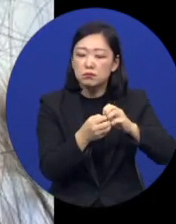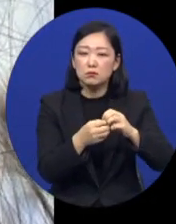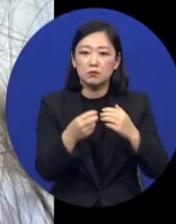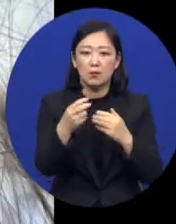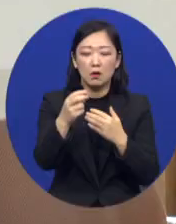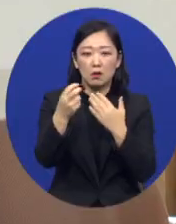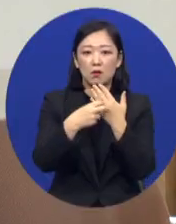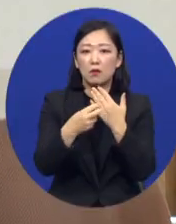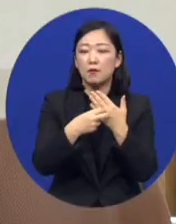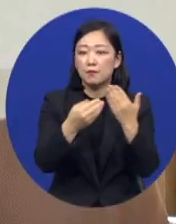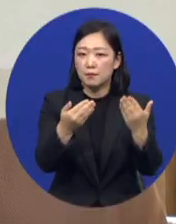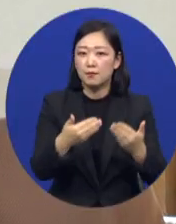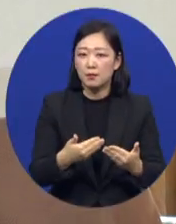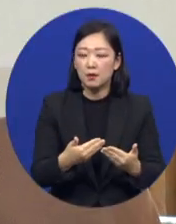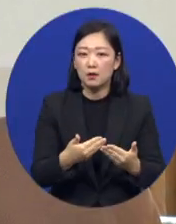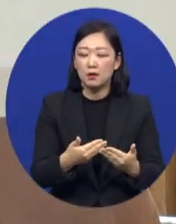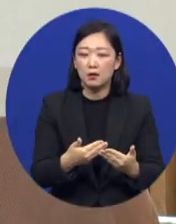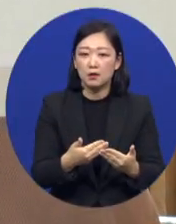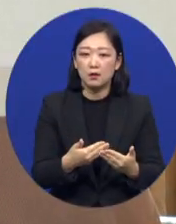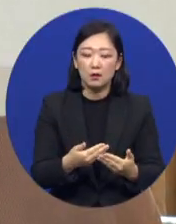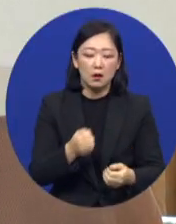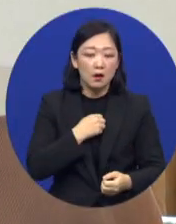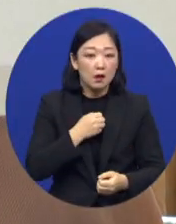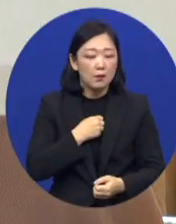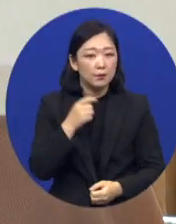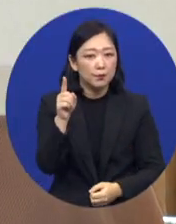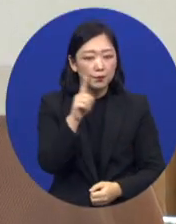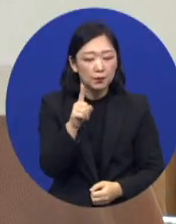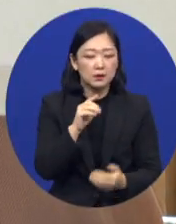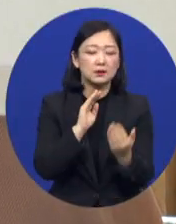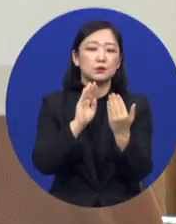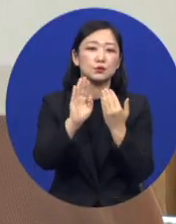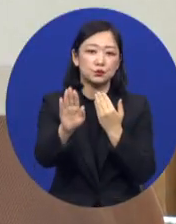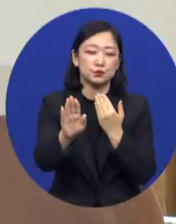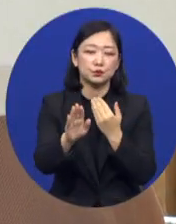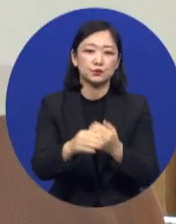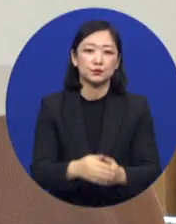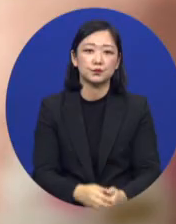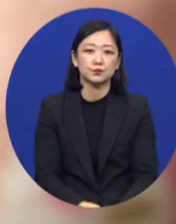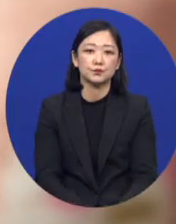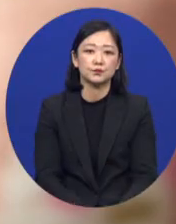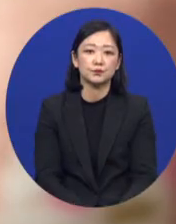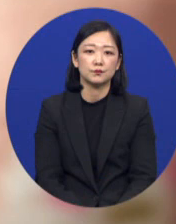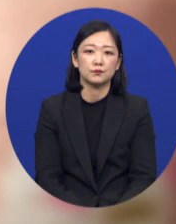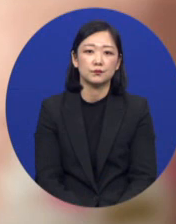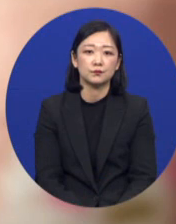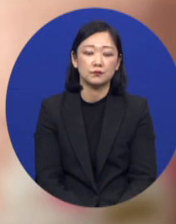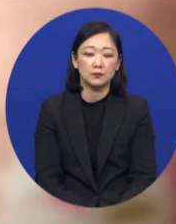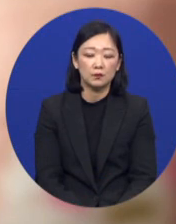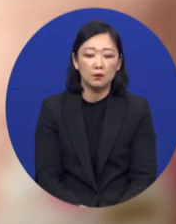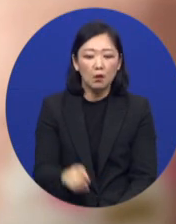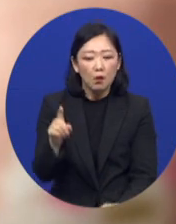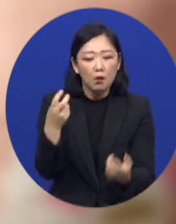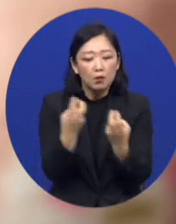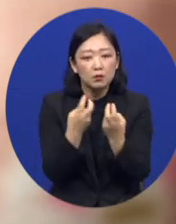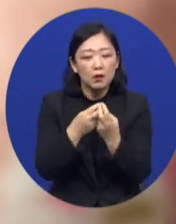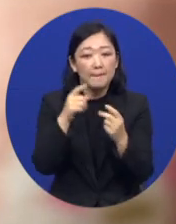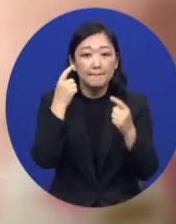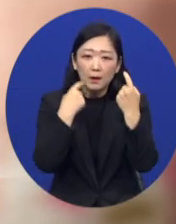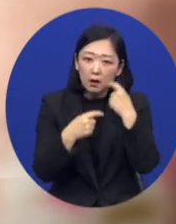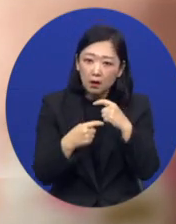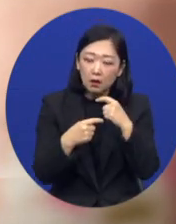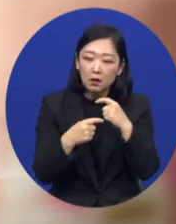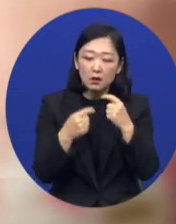받았습니다. 그런데 장 씨가 더 답답해진 것은 그 이후였습니다. 아이가 어떻게 다치게